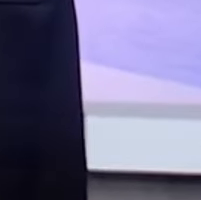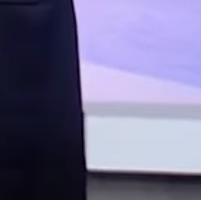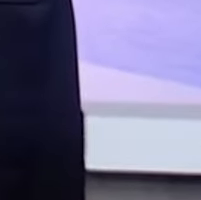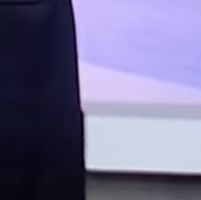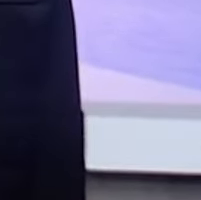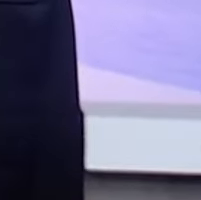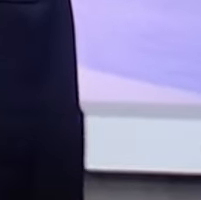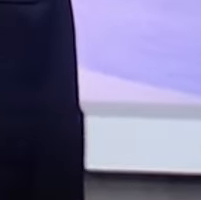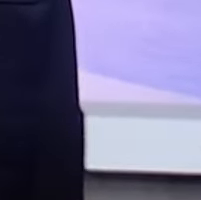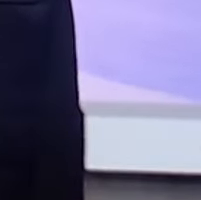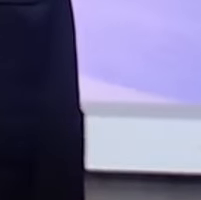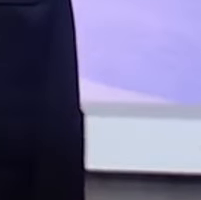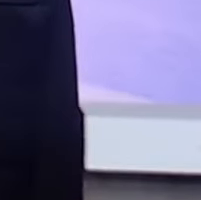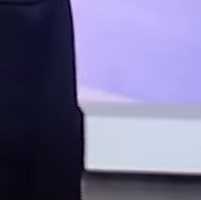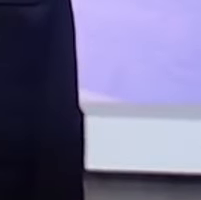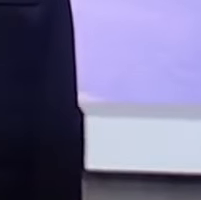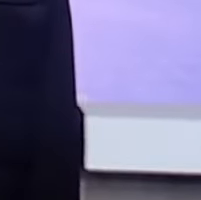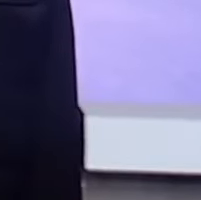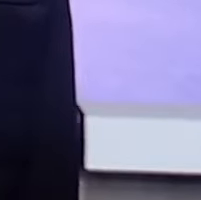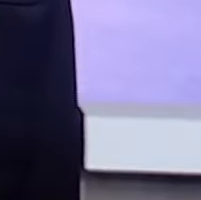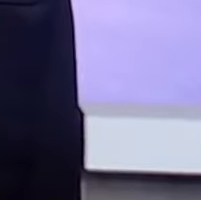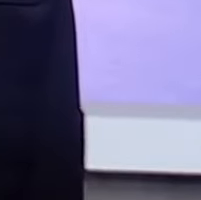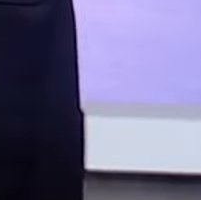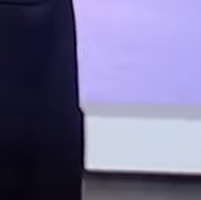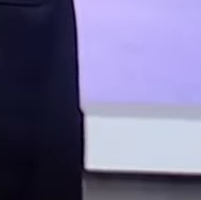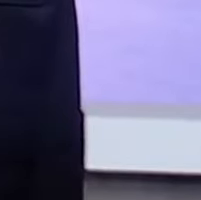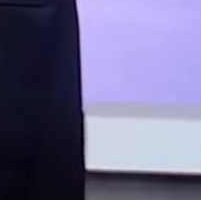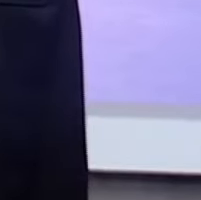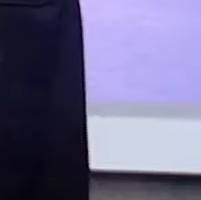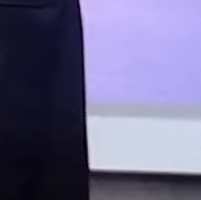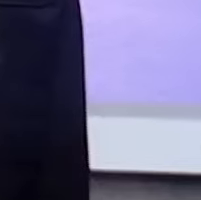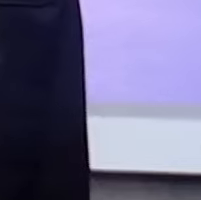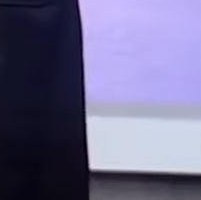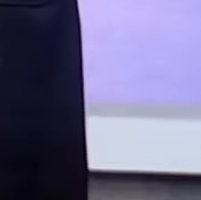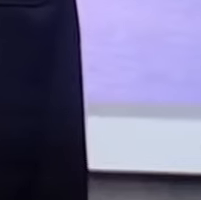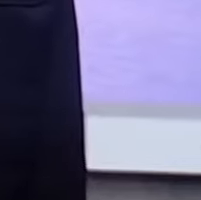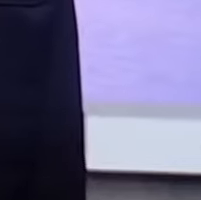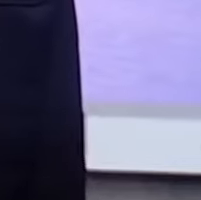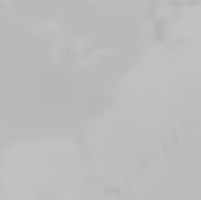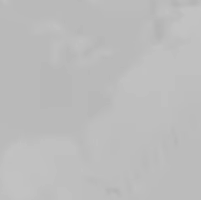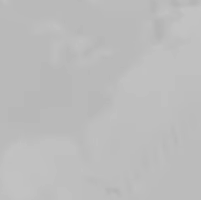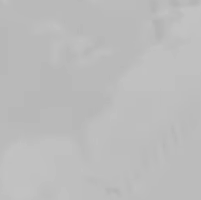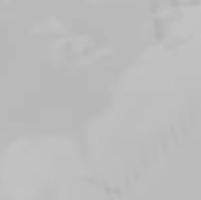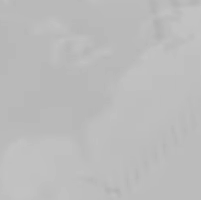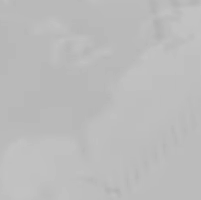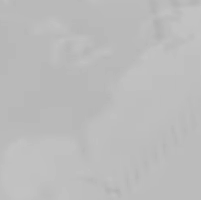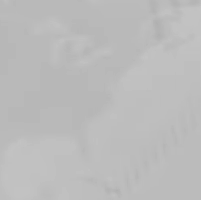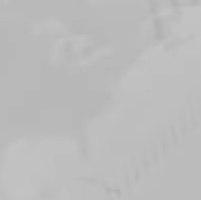samahan niyo kami sa GMA Pinoy TV at sa www.gmanews.tv.